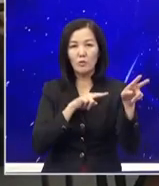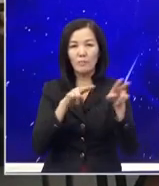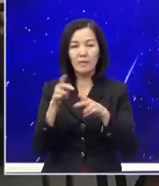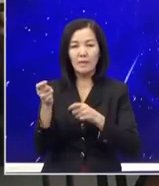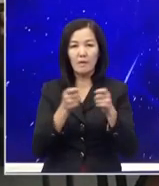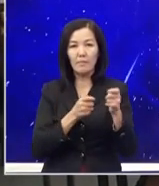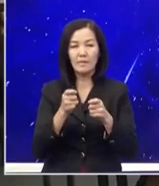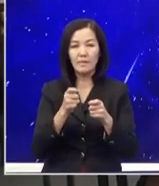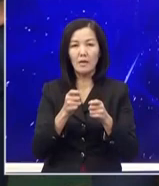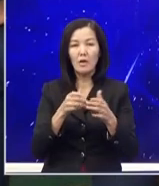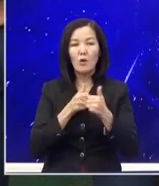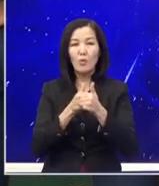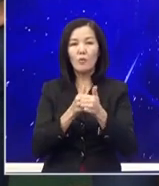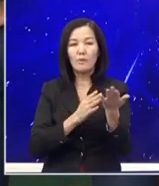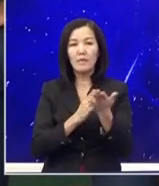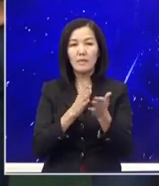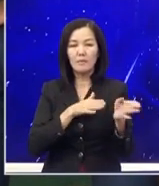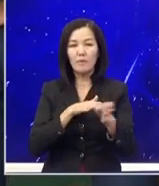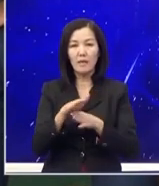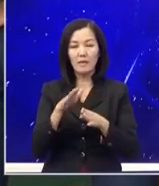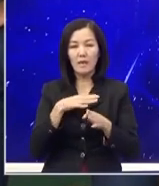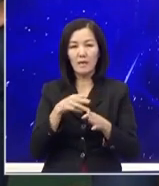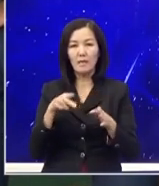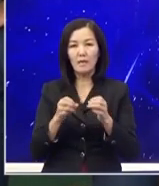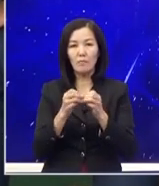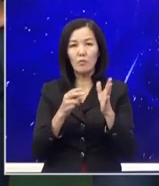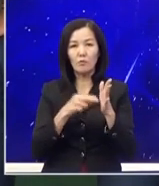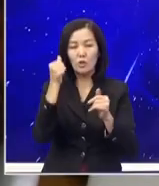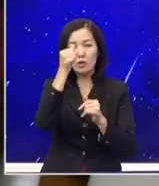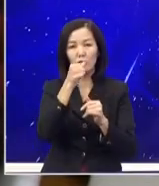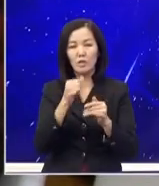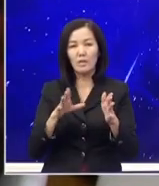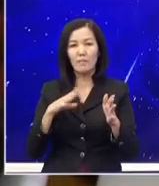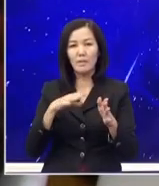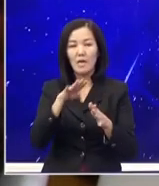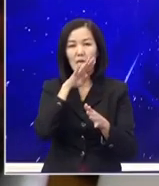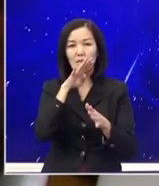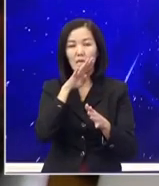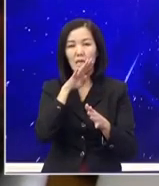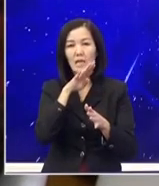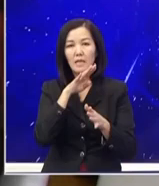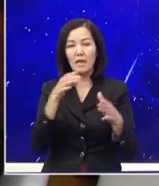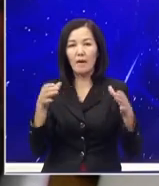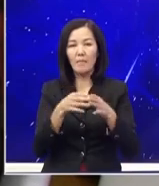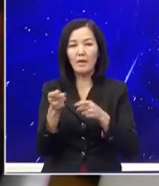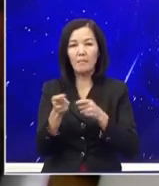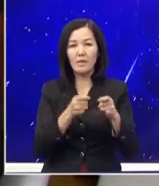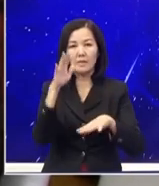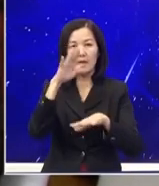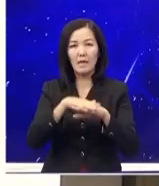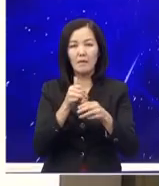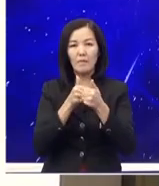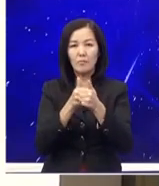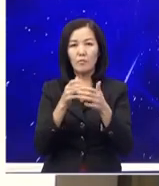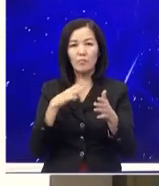басқармалары басшыларының орынбасары қызметтерін атқарды. 2017 жылдан Текеліде аппарат басшысы әкім орынбасары болды.